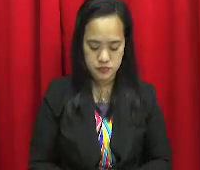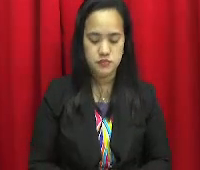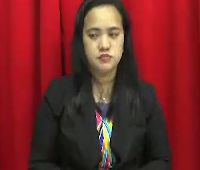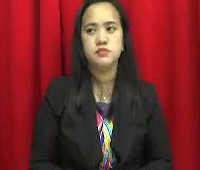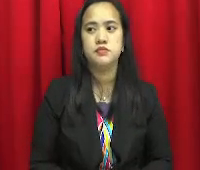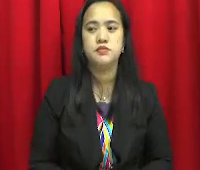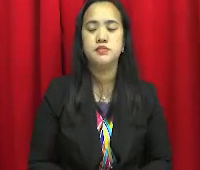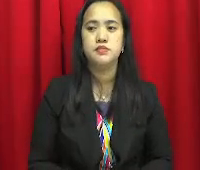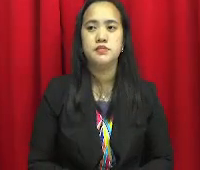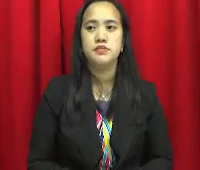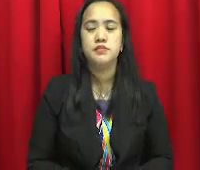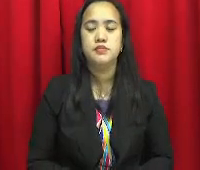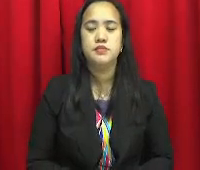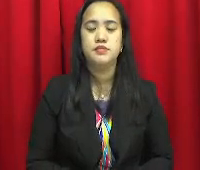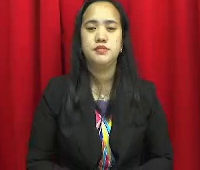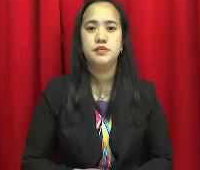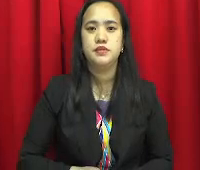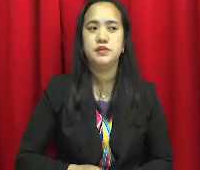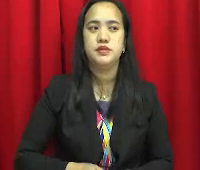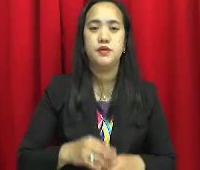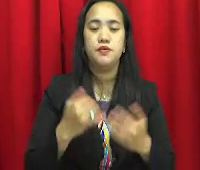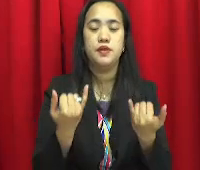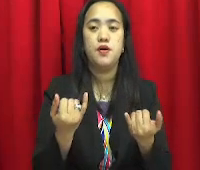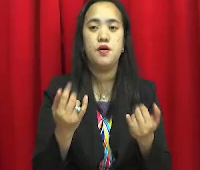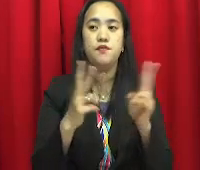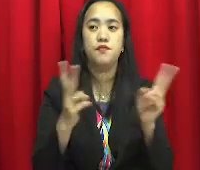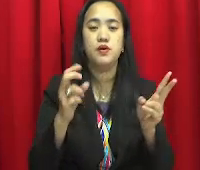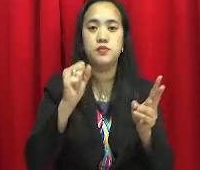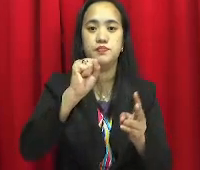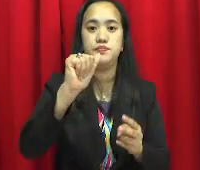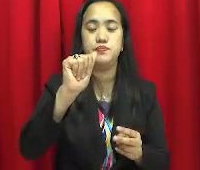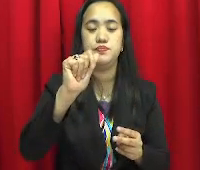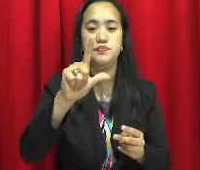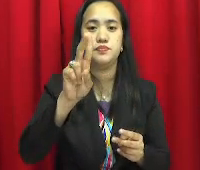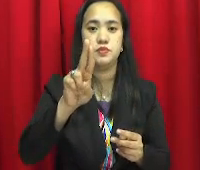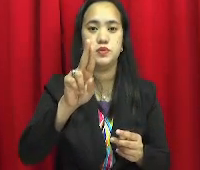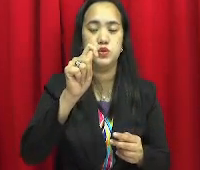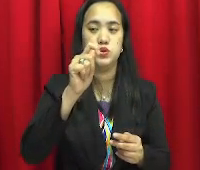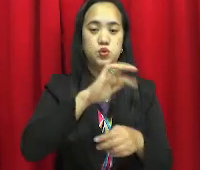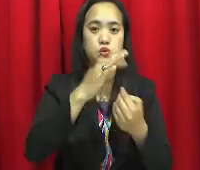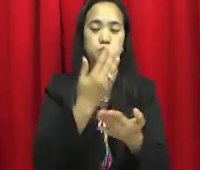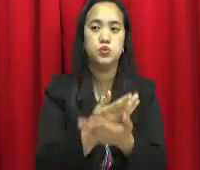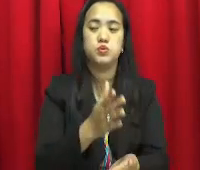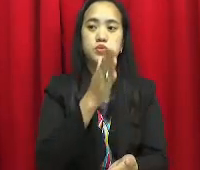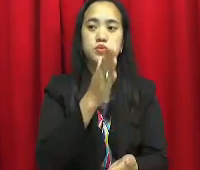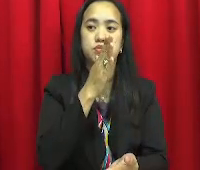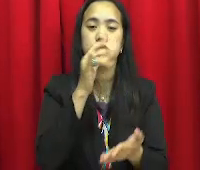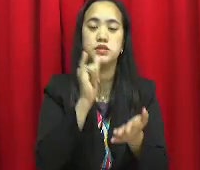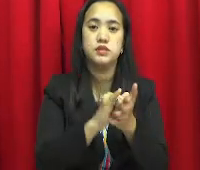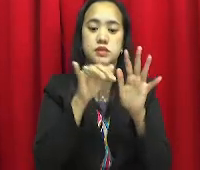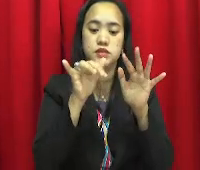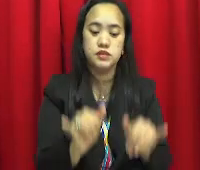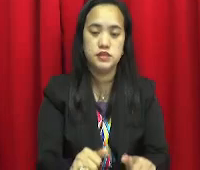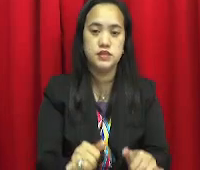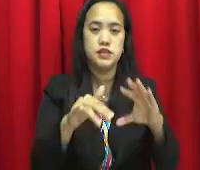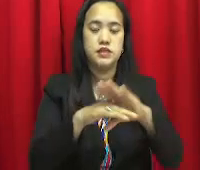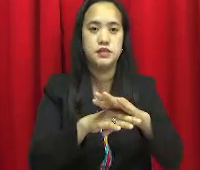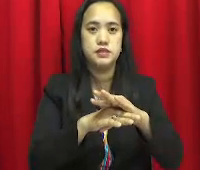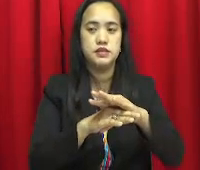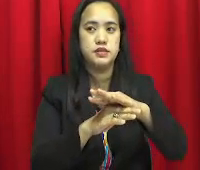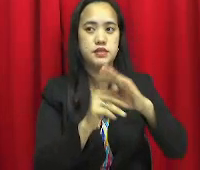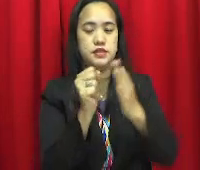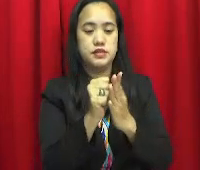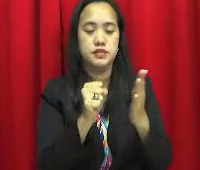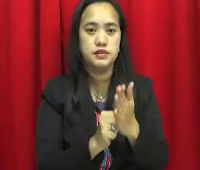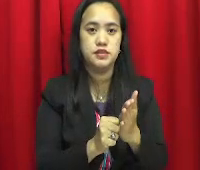Si Sir Dylan Blake, saludo ako na dalawang kamay sa lahat ng mga nanay na nananatili sa standard ng Panginoong Diyos sa